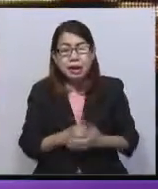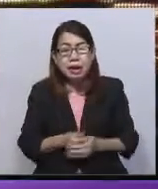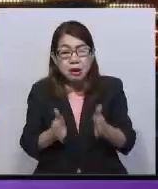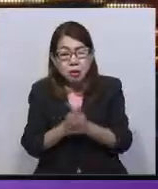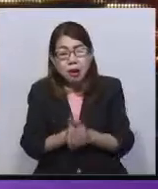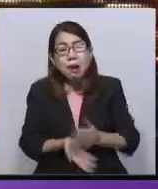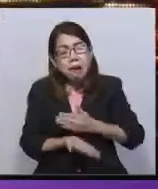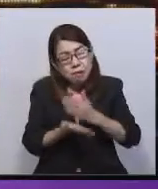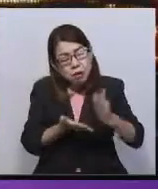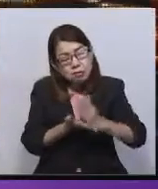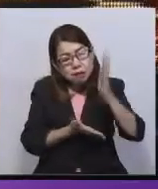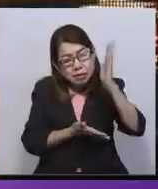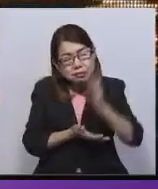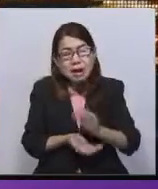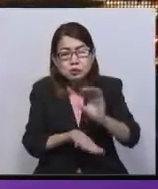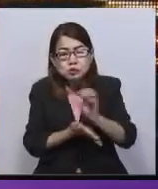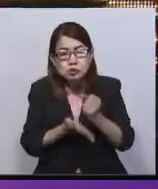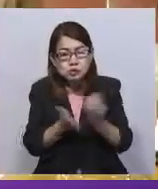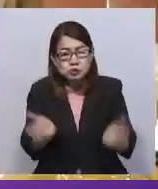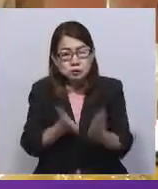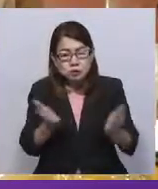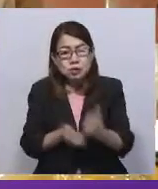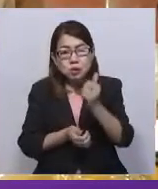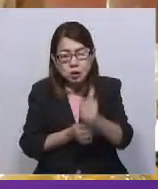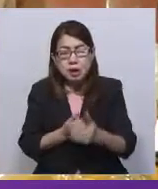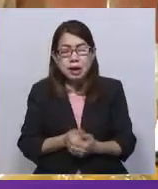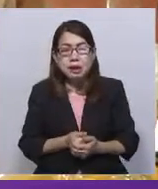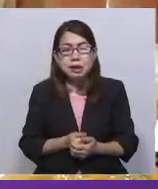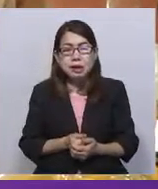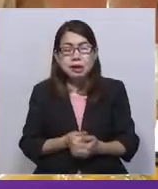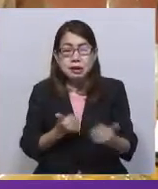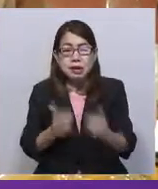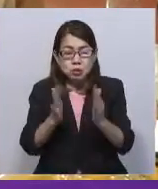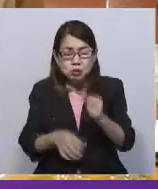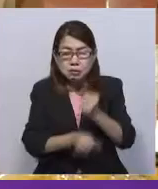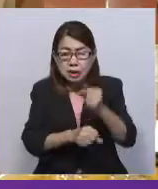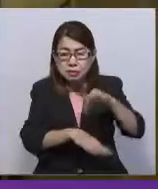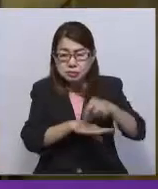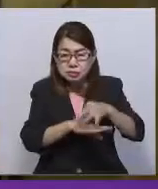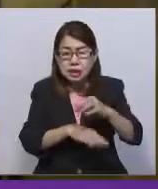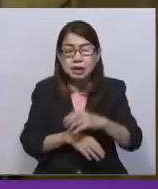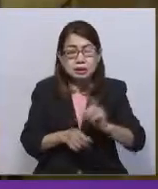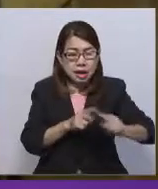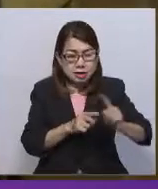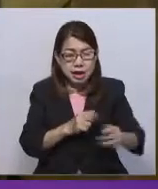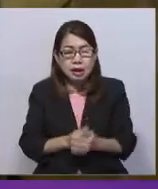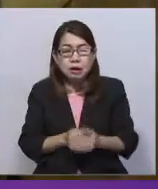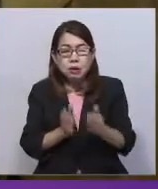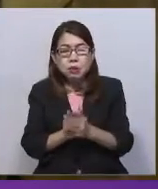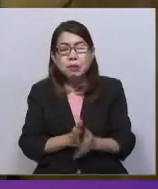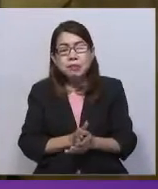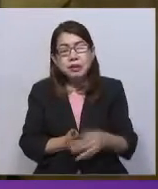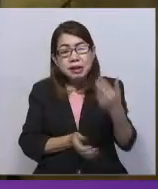ฆษณาการปรับระดับตำแหน่งของประชาสัมพันธ์จังหวัดเป็น49และการขอใบอนุญาตทีวีดิจิตอลให้แก่ส